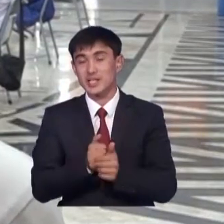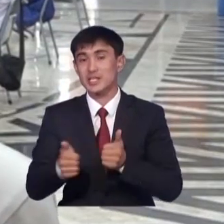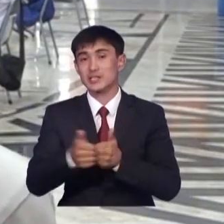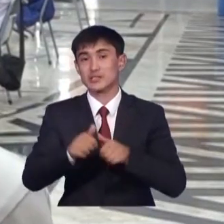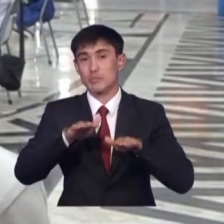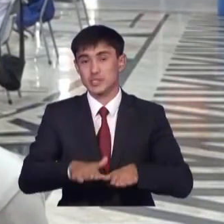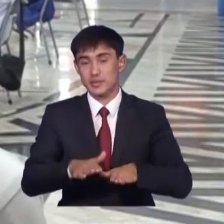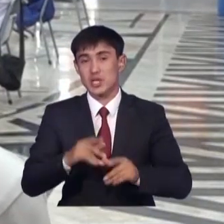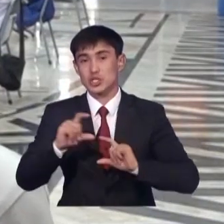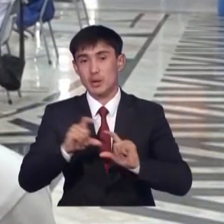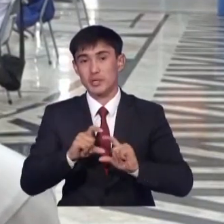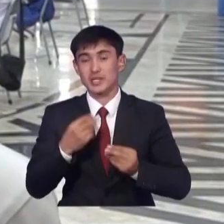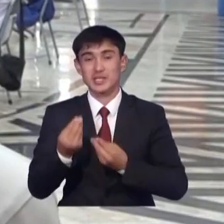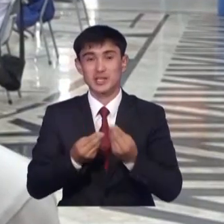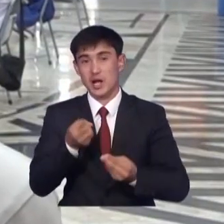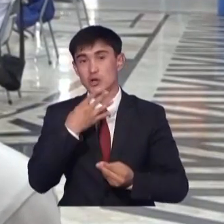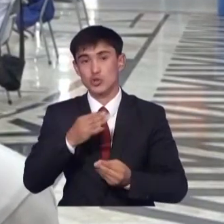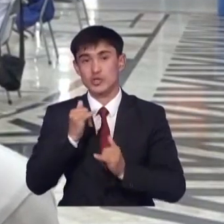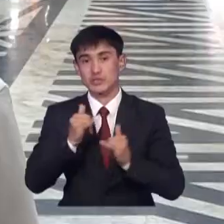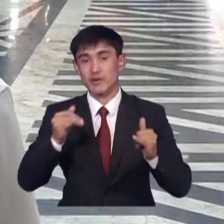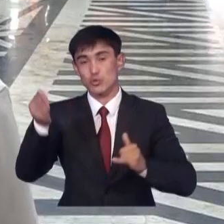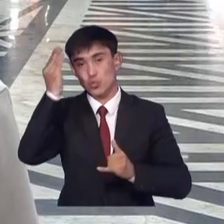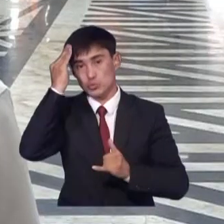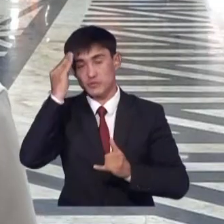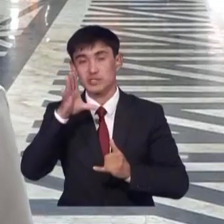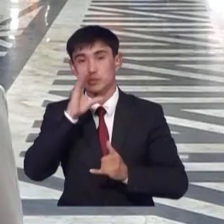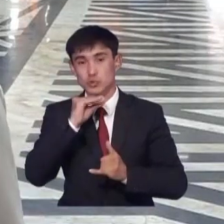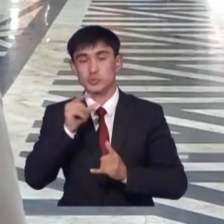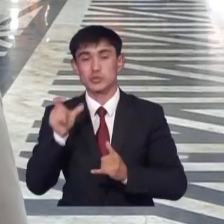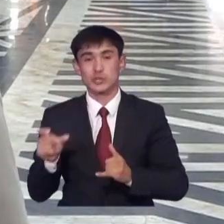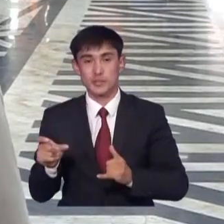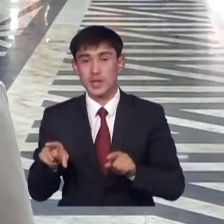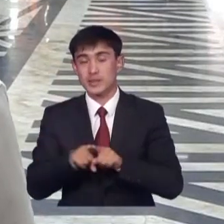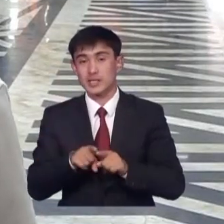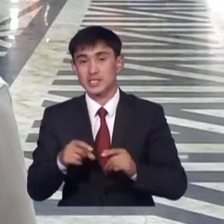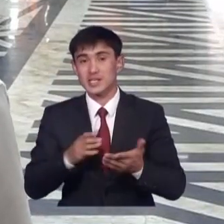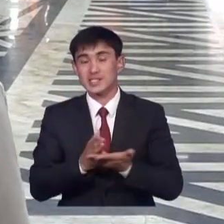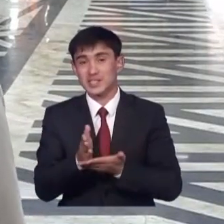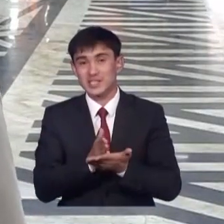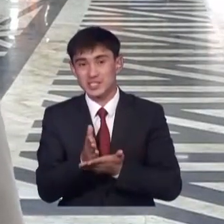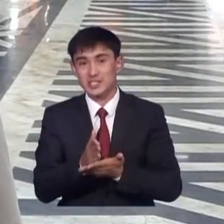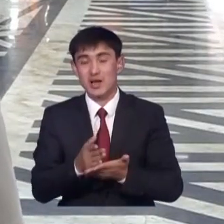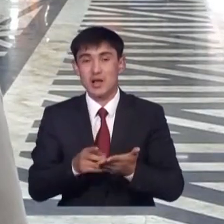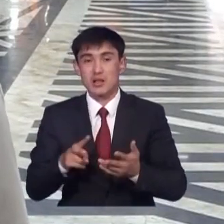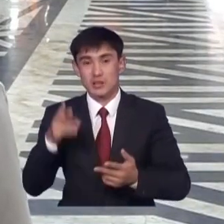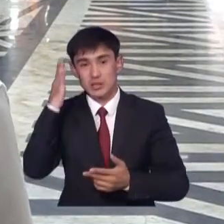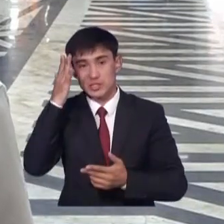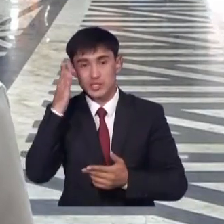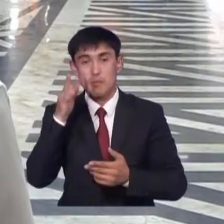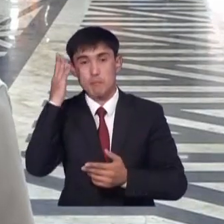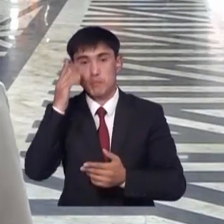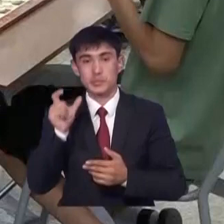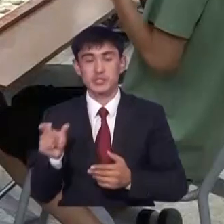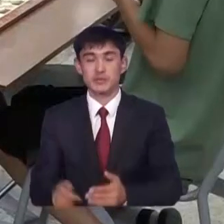лидирующее место. Шахматы, как игра, хорошо развивают умственные способности людей, а также стратегическое и логическое мышление